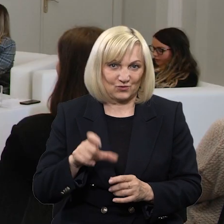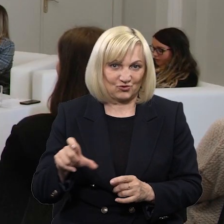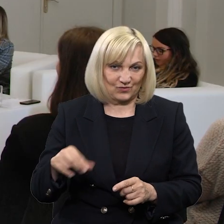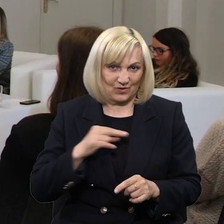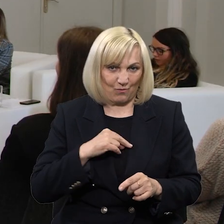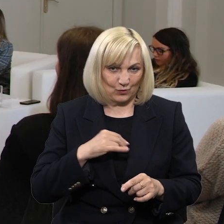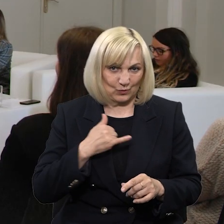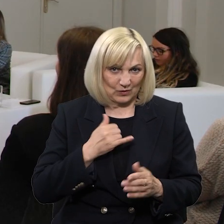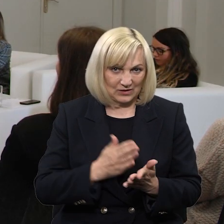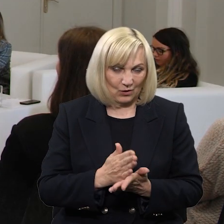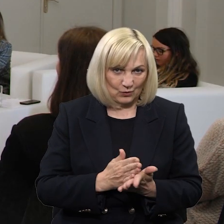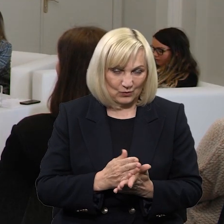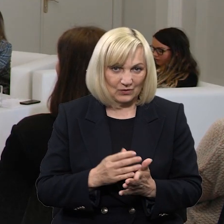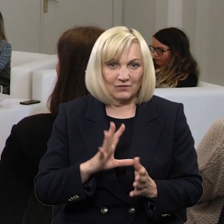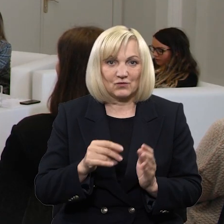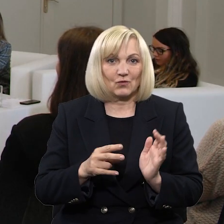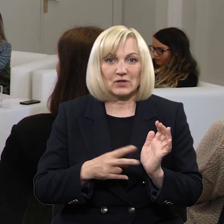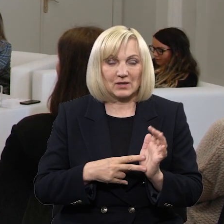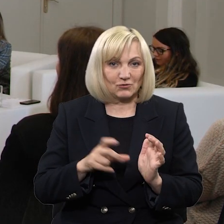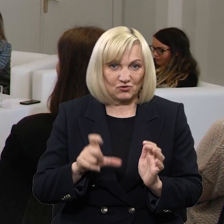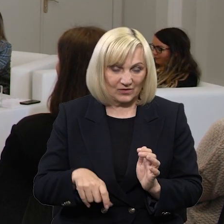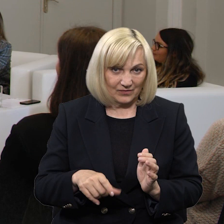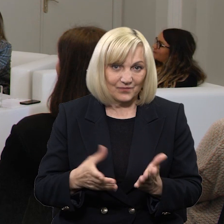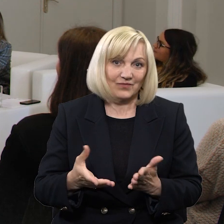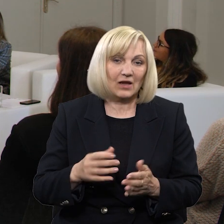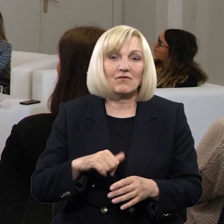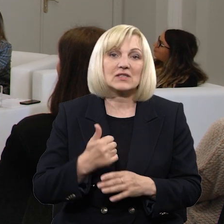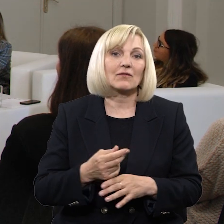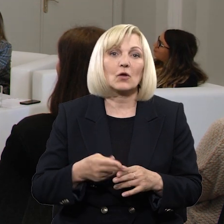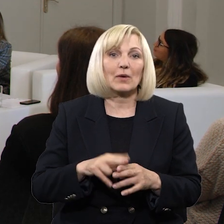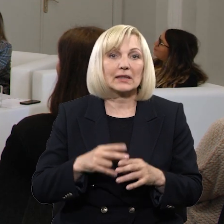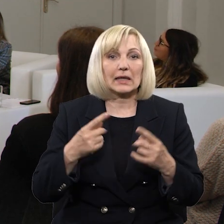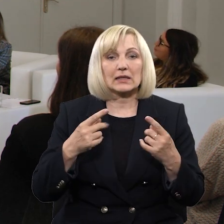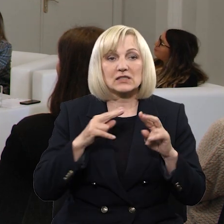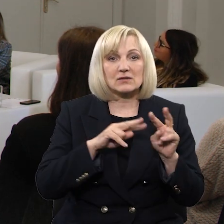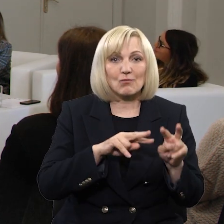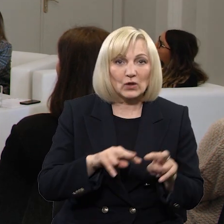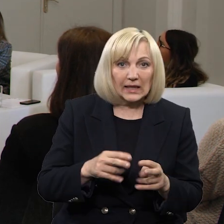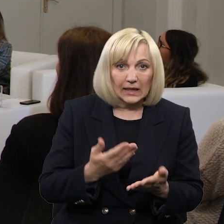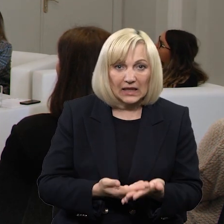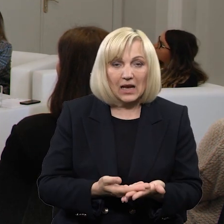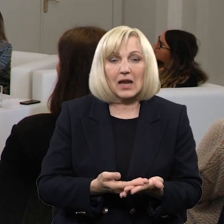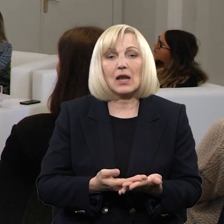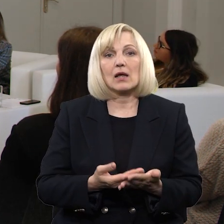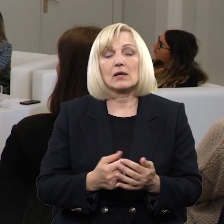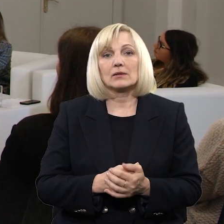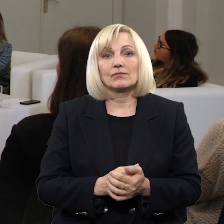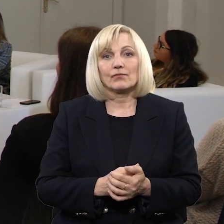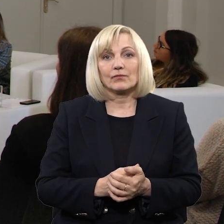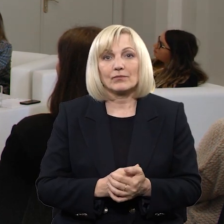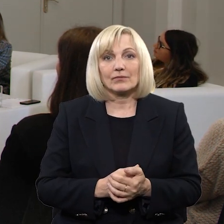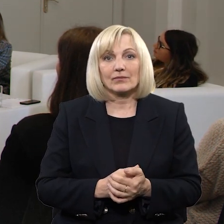человек и существенная часть персонала это технический персонал Посмотрите ли это